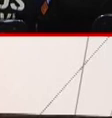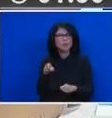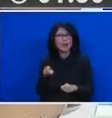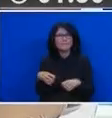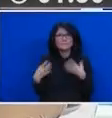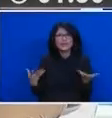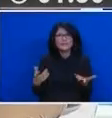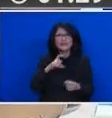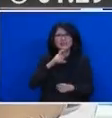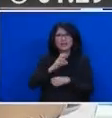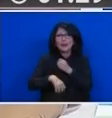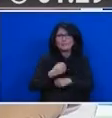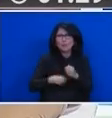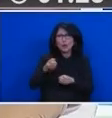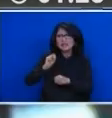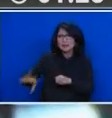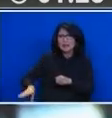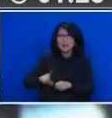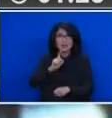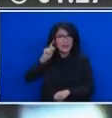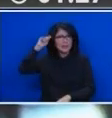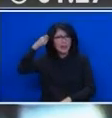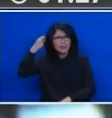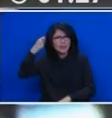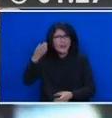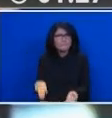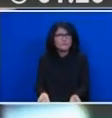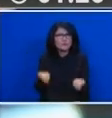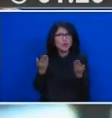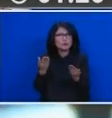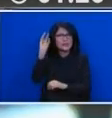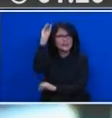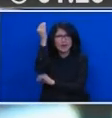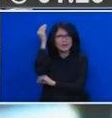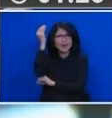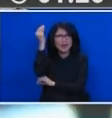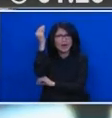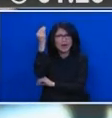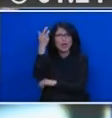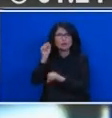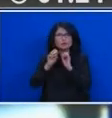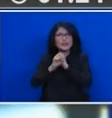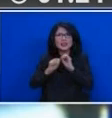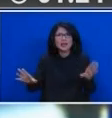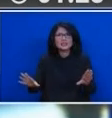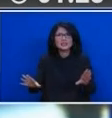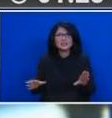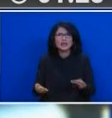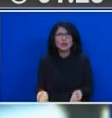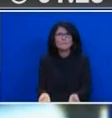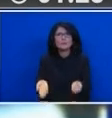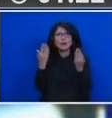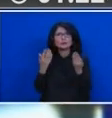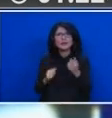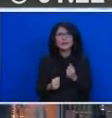mengelola sampah ini dan Sekali lagi saya ingin mengingatkan bahwa pembangunan DKI Jakarta ini jelas sekali adalah pembangunan yang